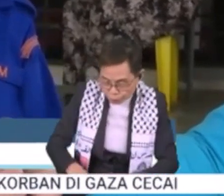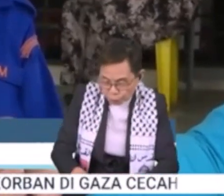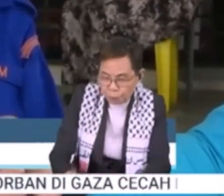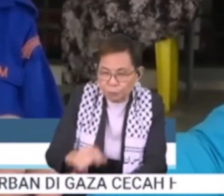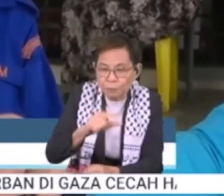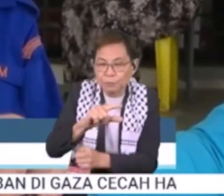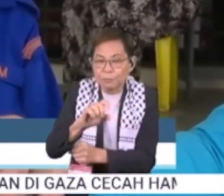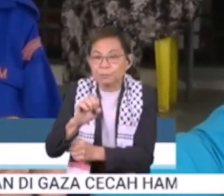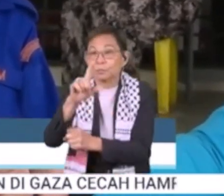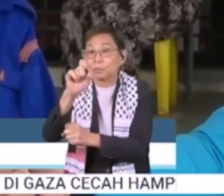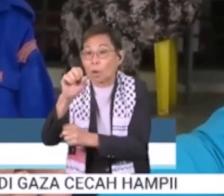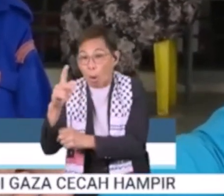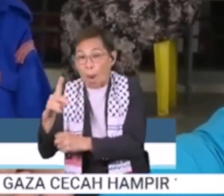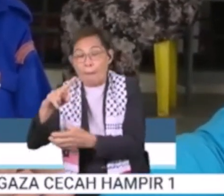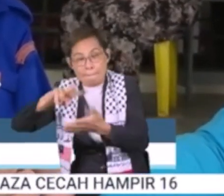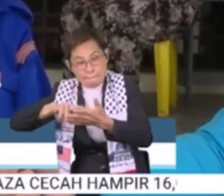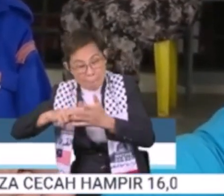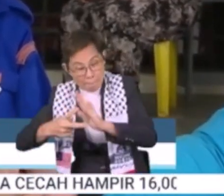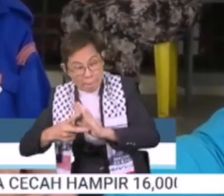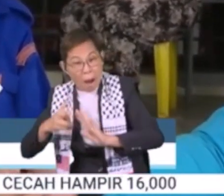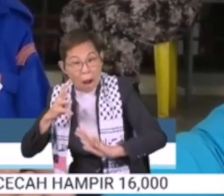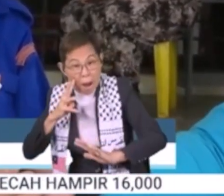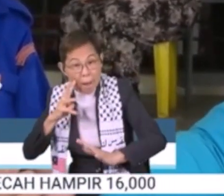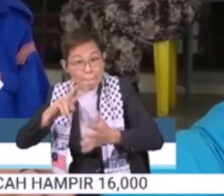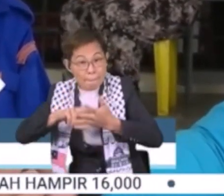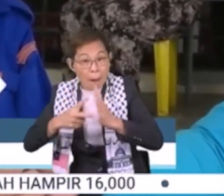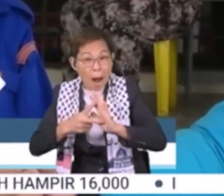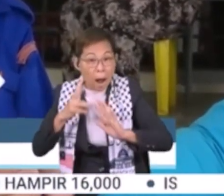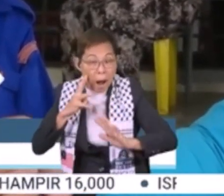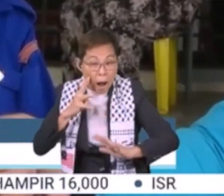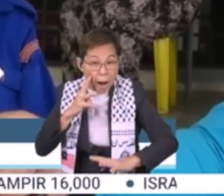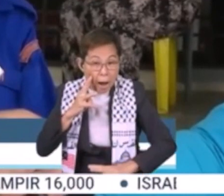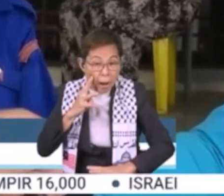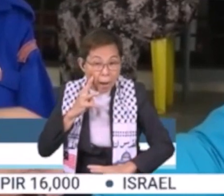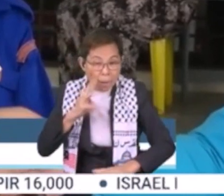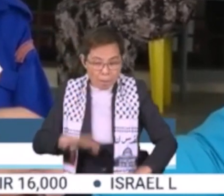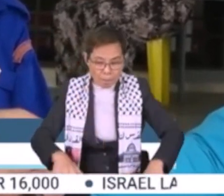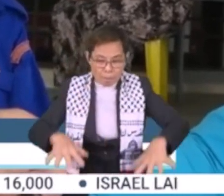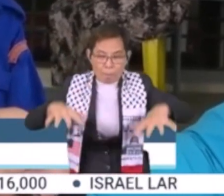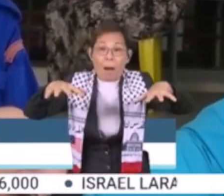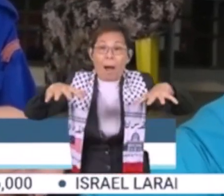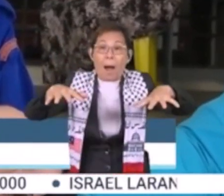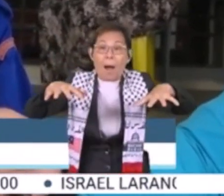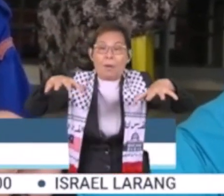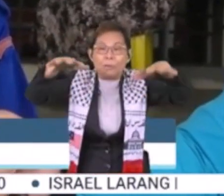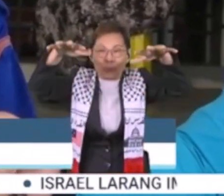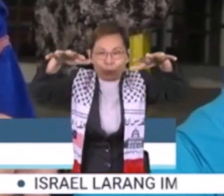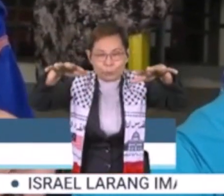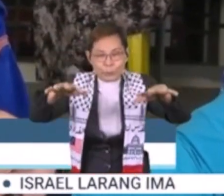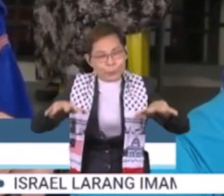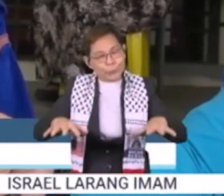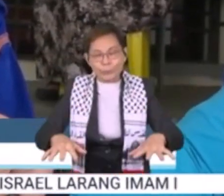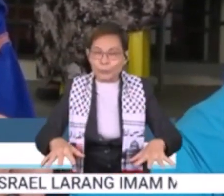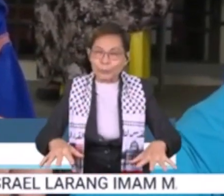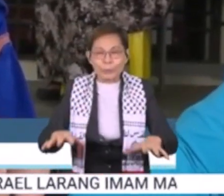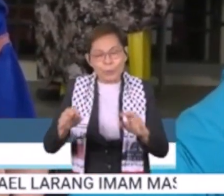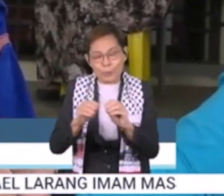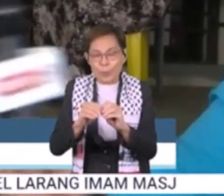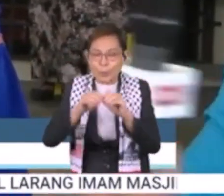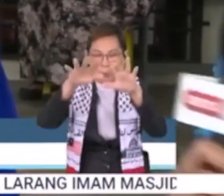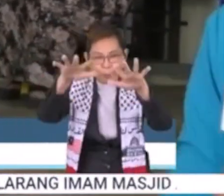bila Menur bermakna air apa banjir pun semakin pulihlah